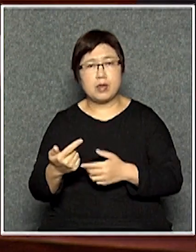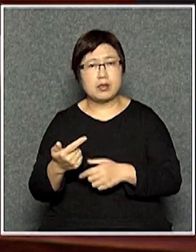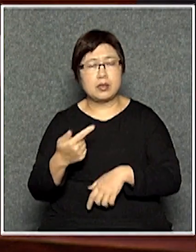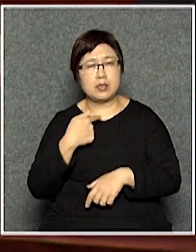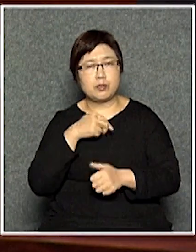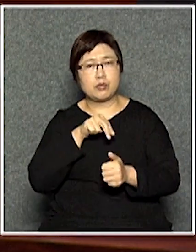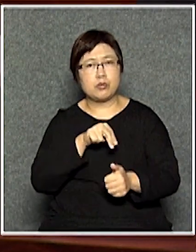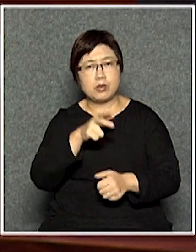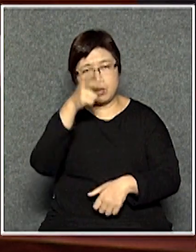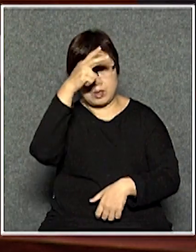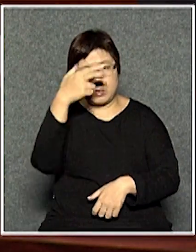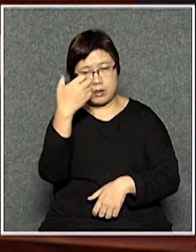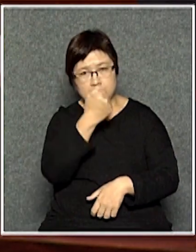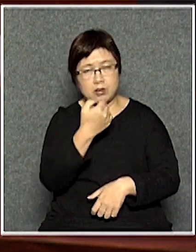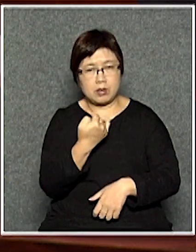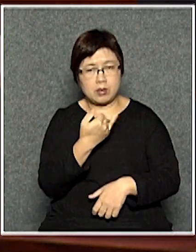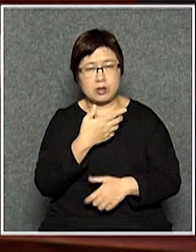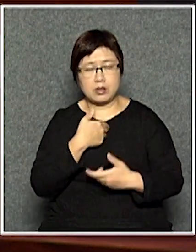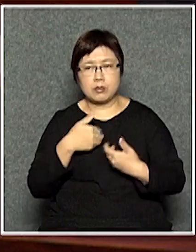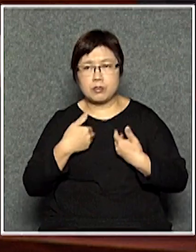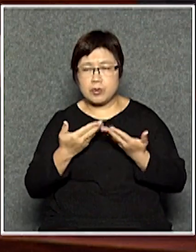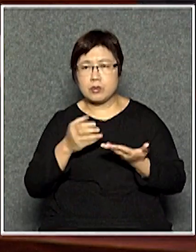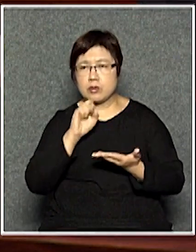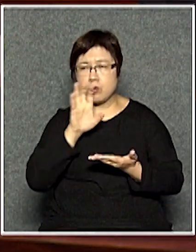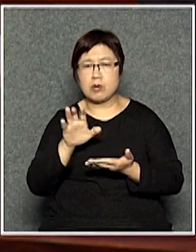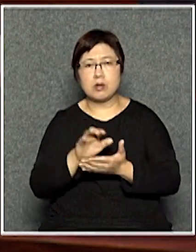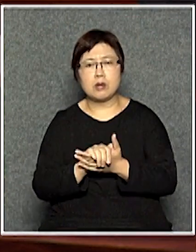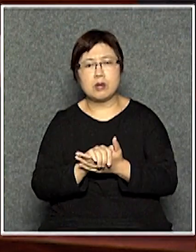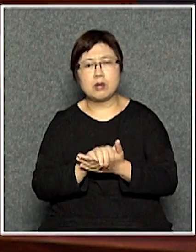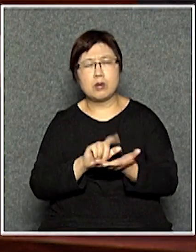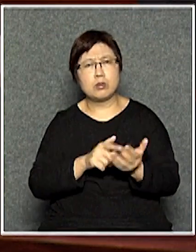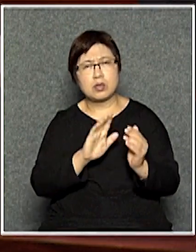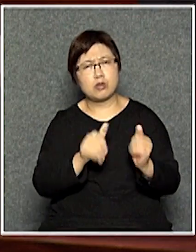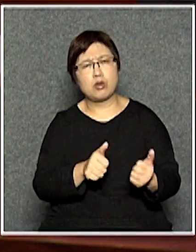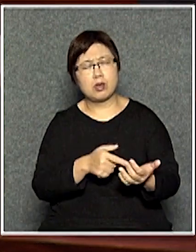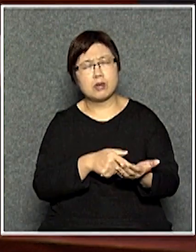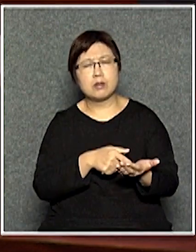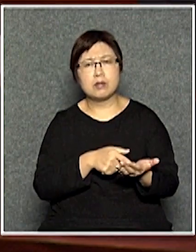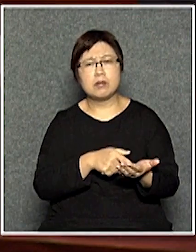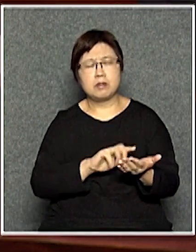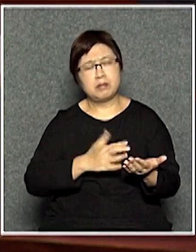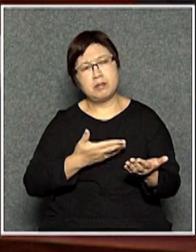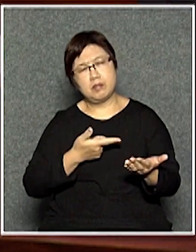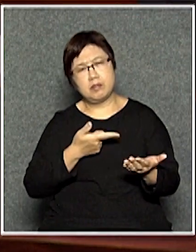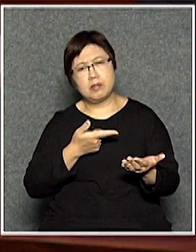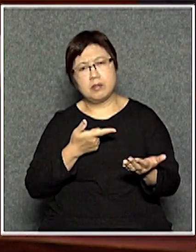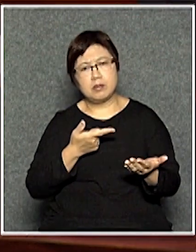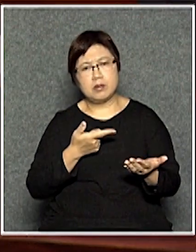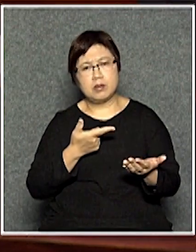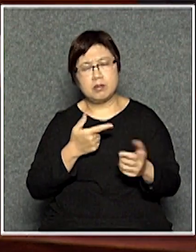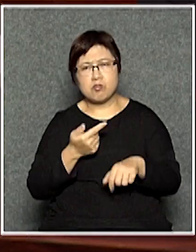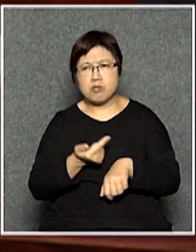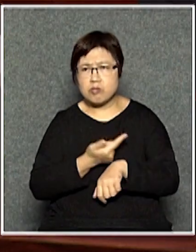管行政長官呢是去表態，本來這個很正常，但是這麼長時